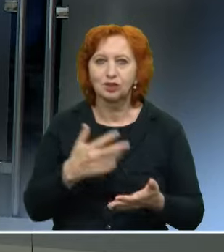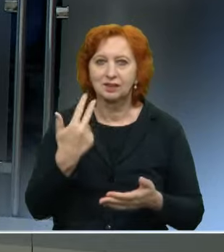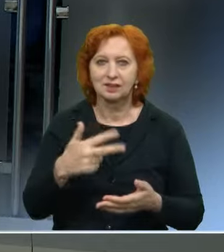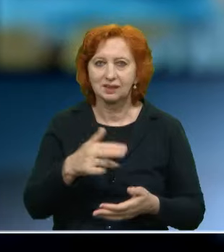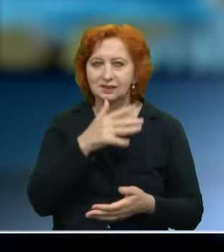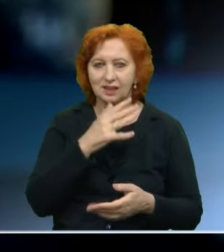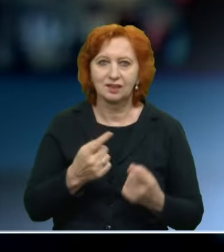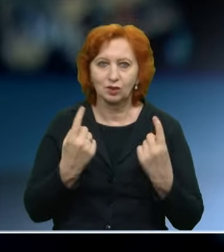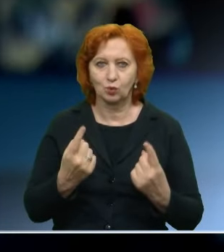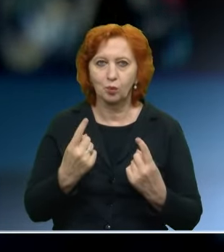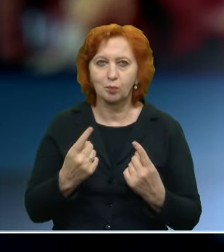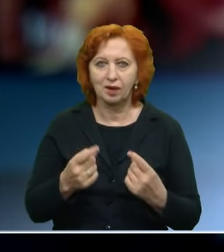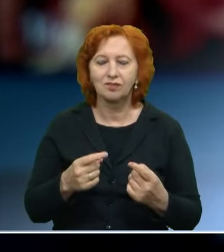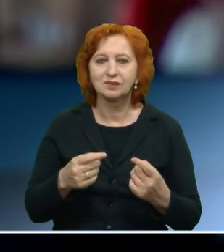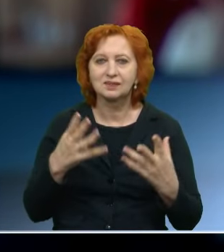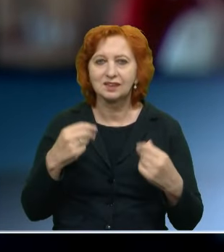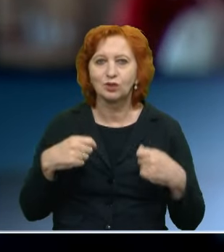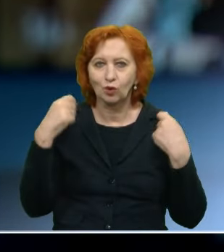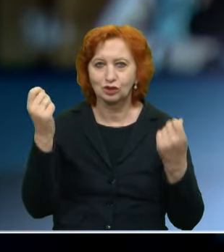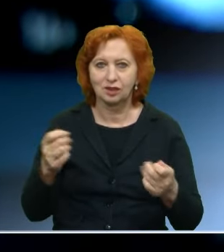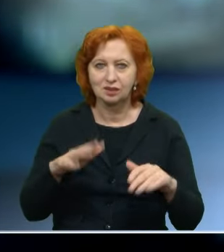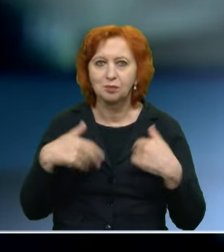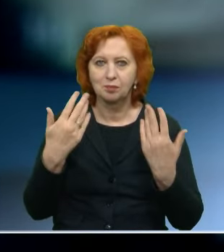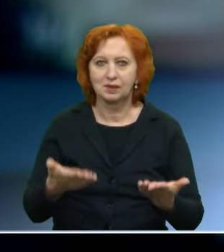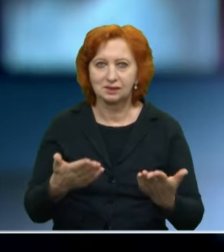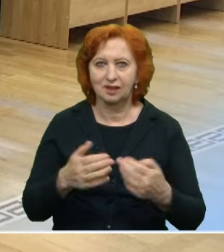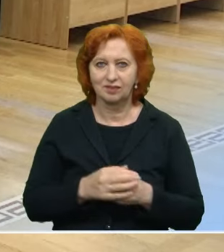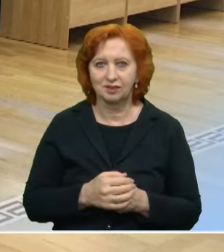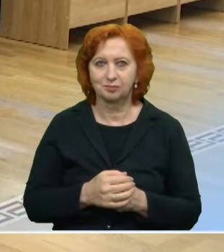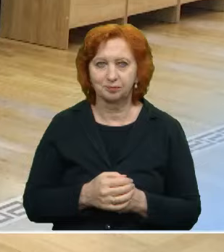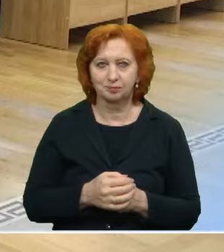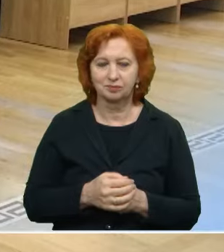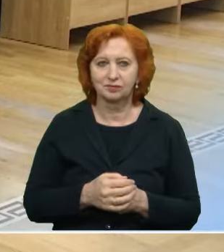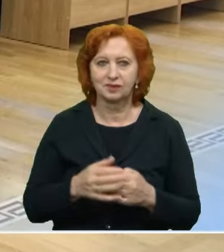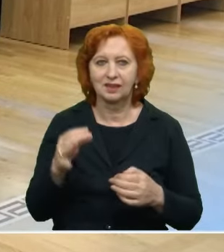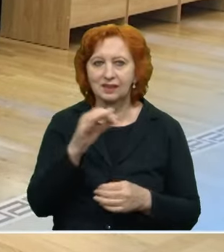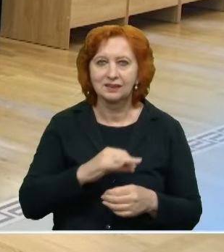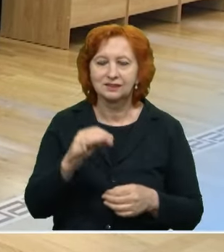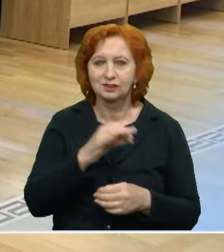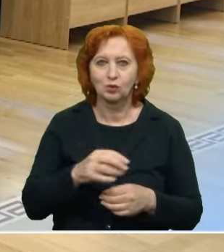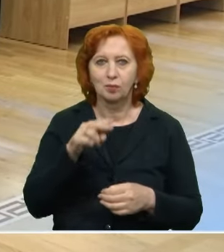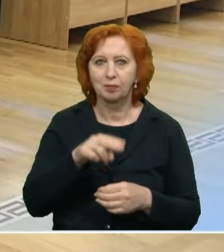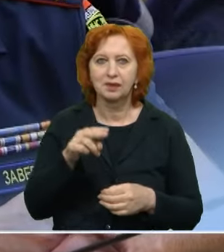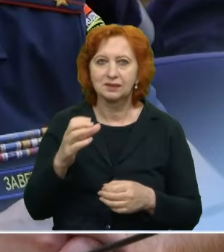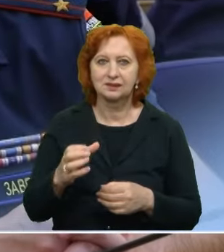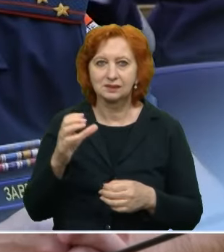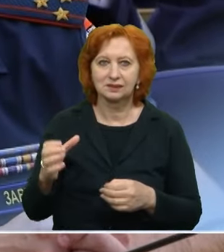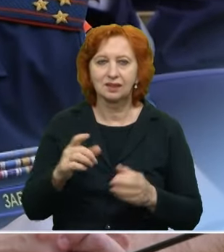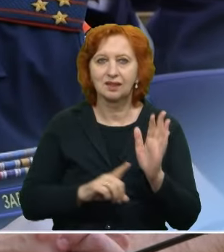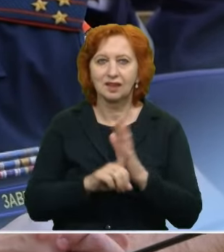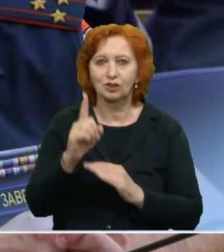30-летний юбилей. С награждения лучших сотрудников Анастасия Изюменко. История Ростовской поисково-спасательной службы